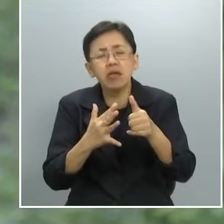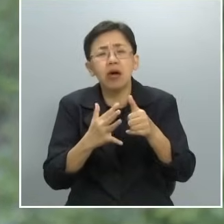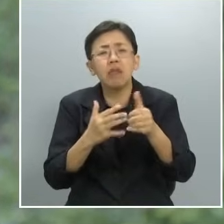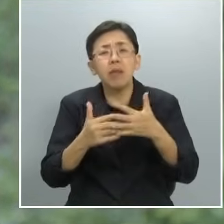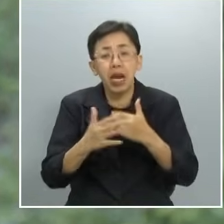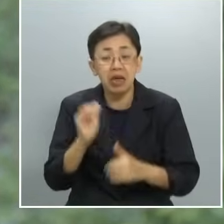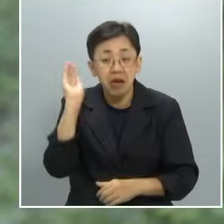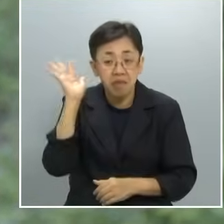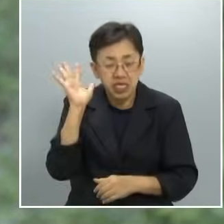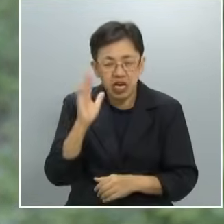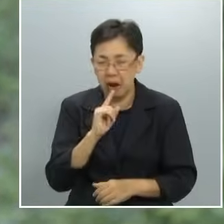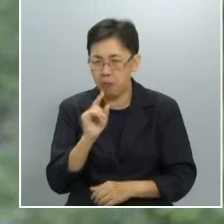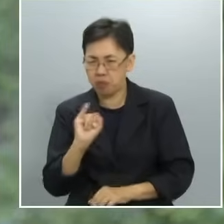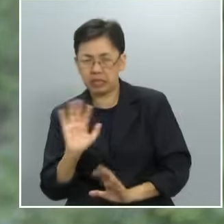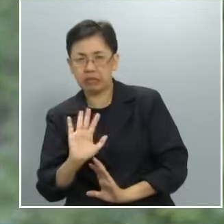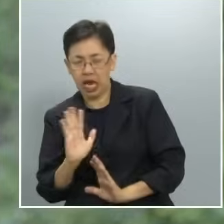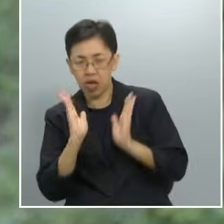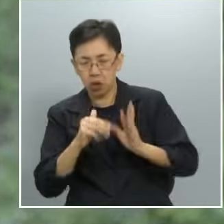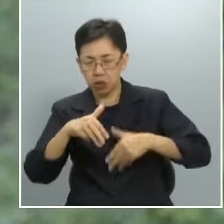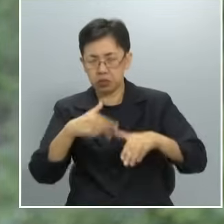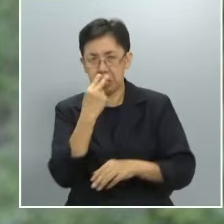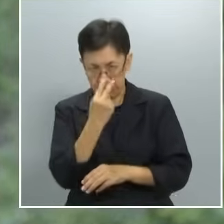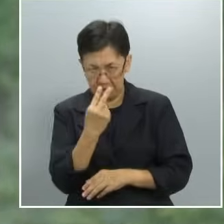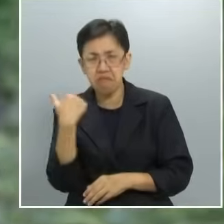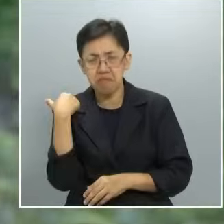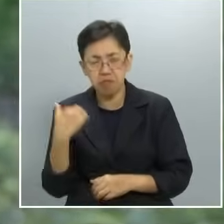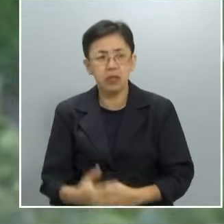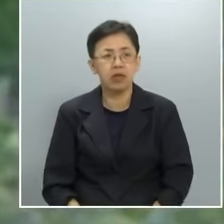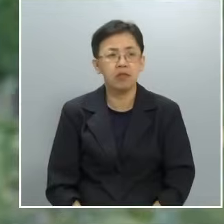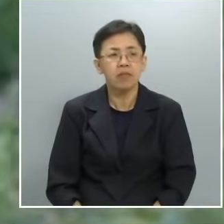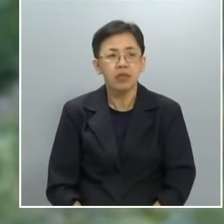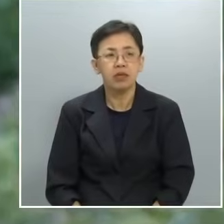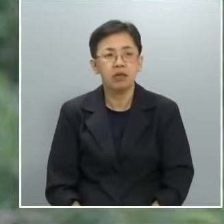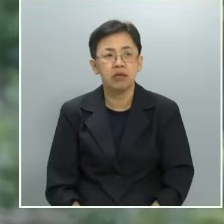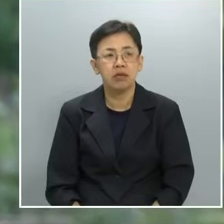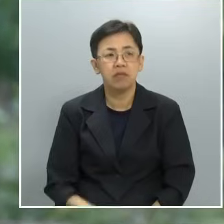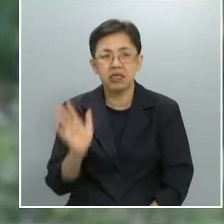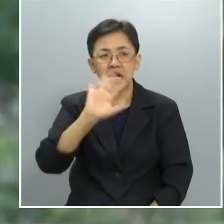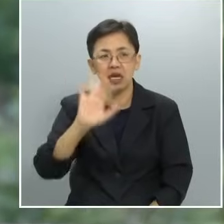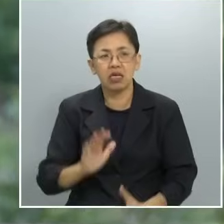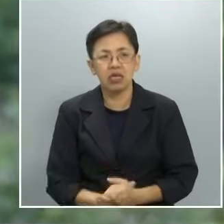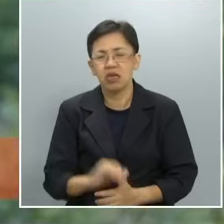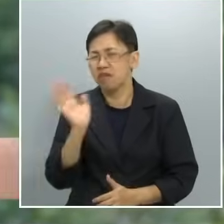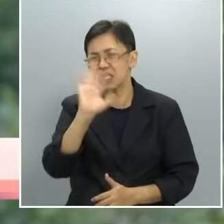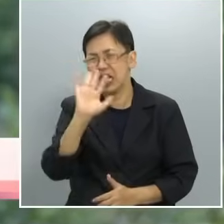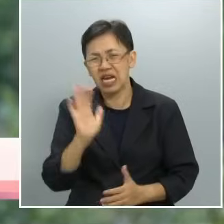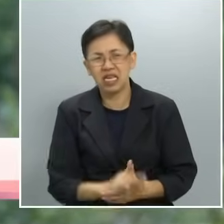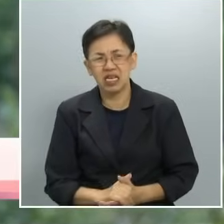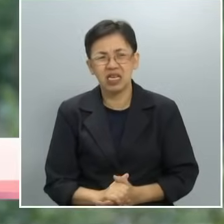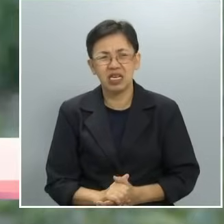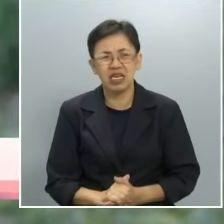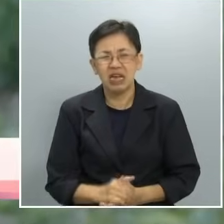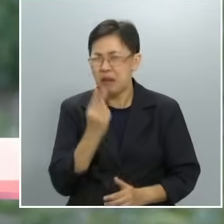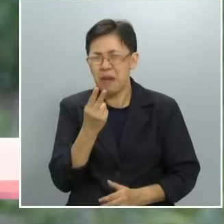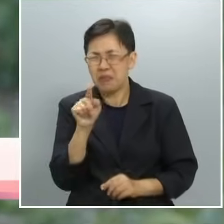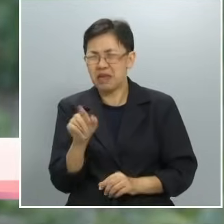บหลู่ละกันคนอื่นเขาเห็นกัน ที่เห็นรูปแล้วไม่ครับเลยไม่ใช่เลยไม่ใช่รูปร่างอย่างที่พูดอย่างที่เห็น